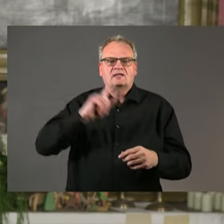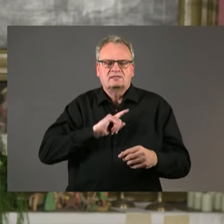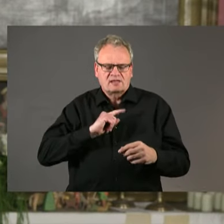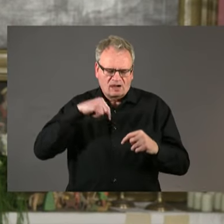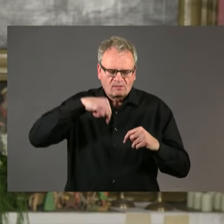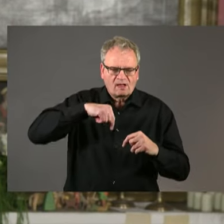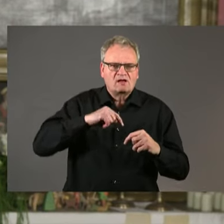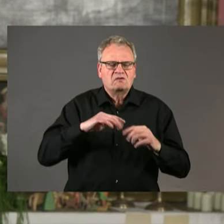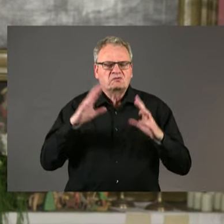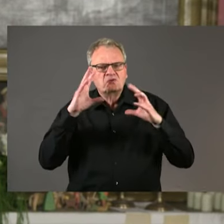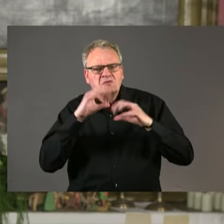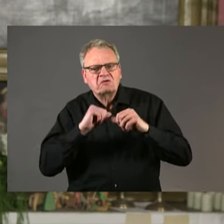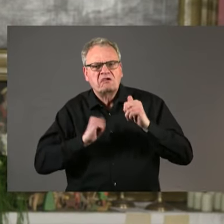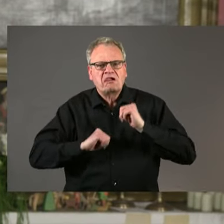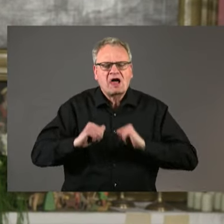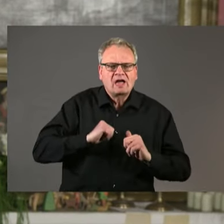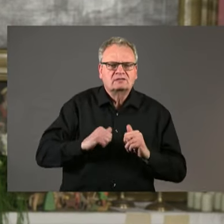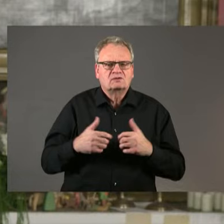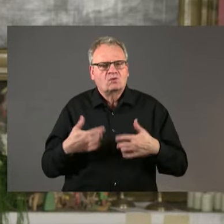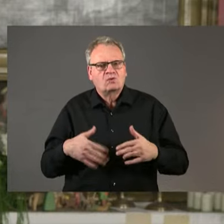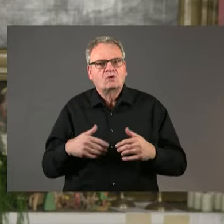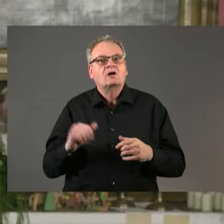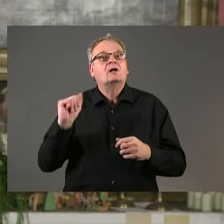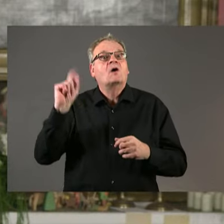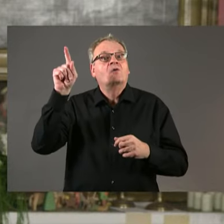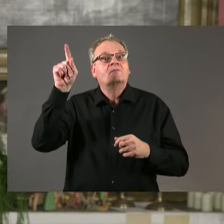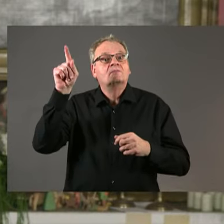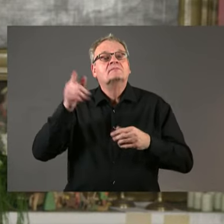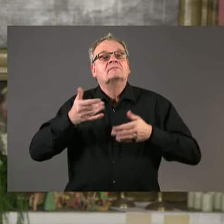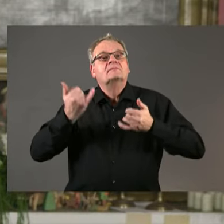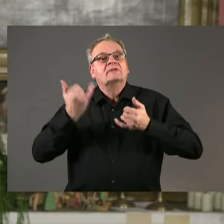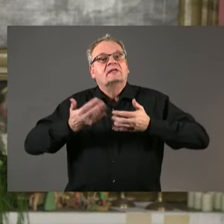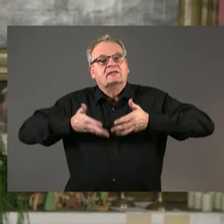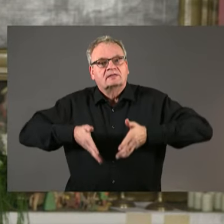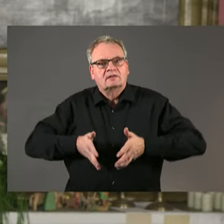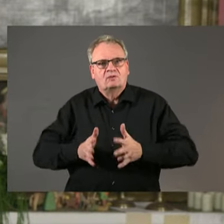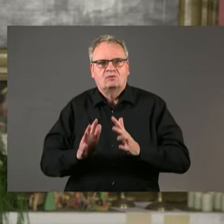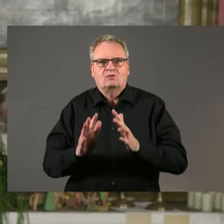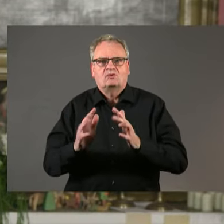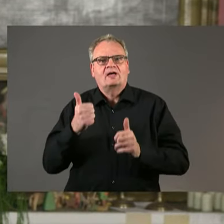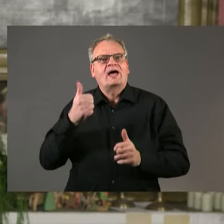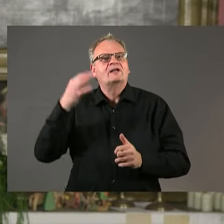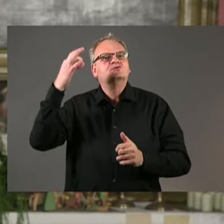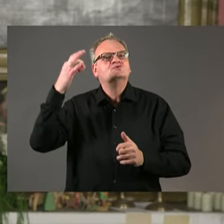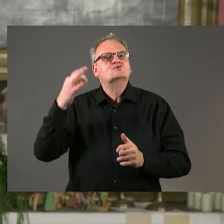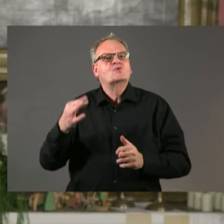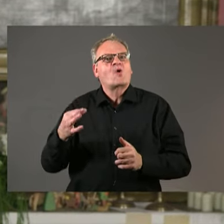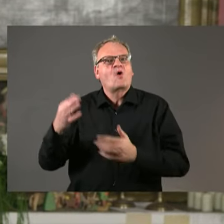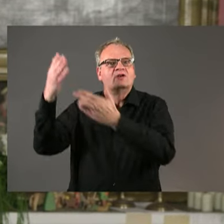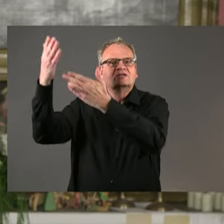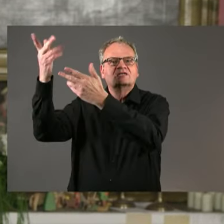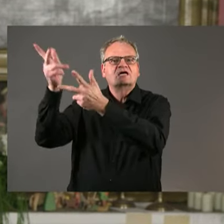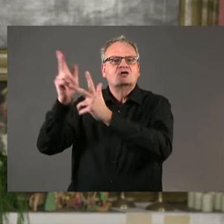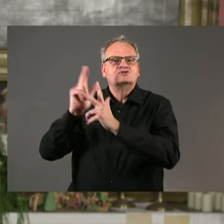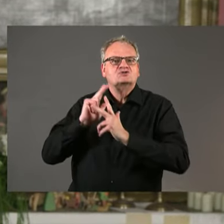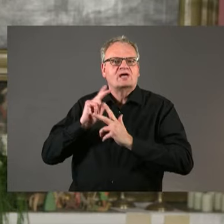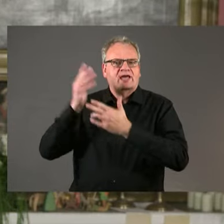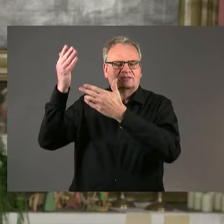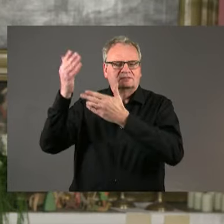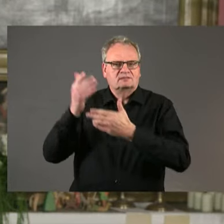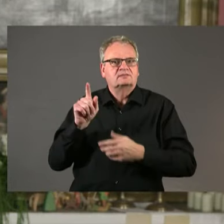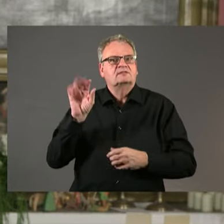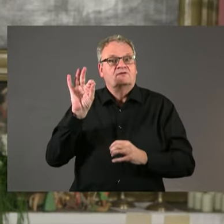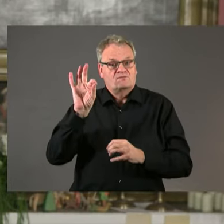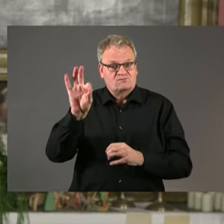Land wohnen. Denn uns wurde ein Kind geboren, ein Sohn ist uns geschenkt worden. Ihm wurde die